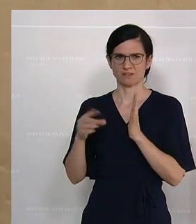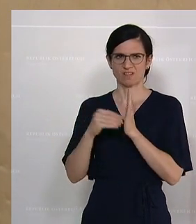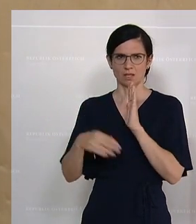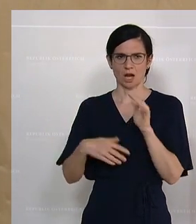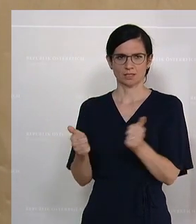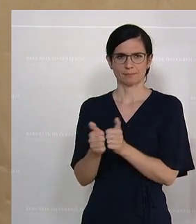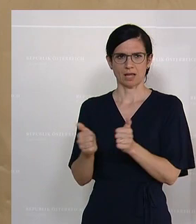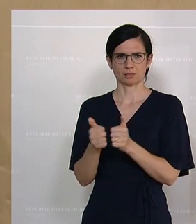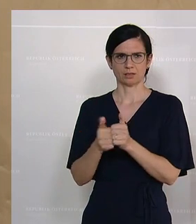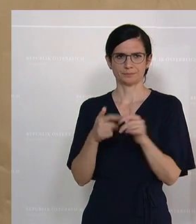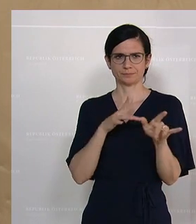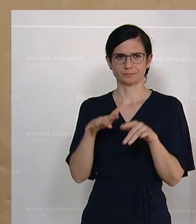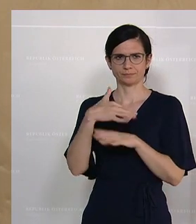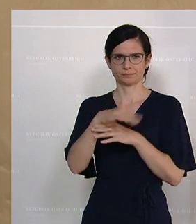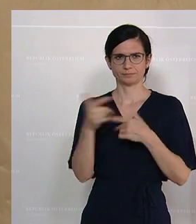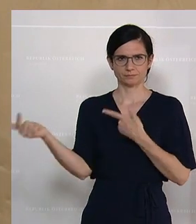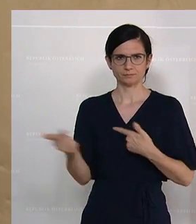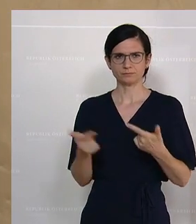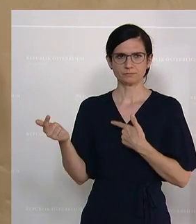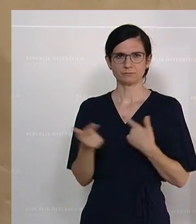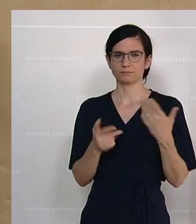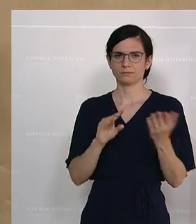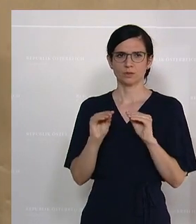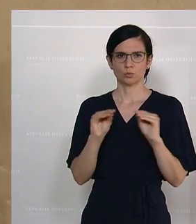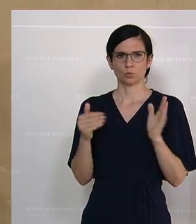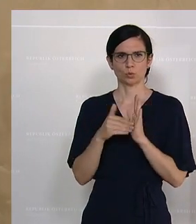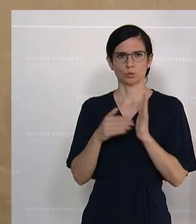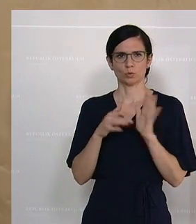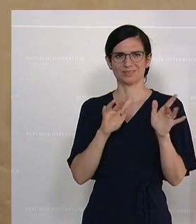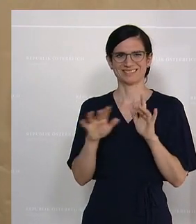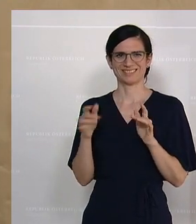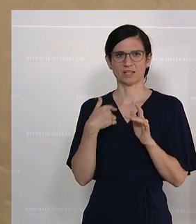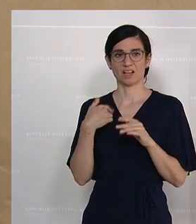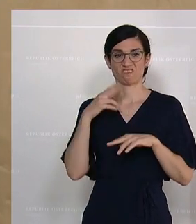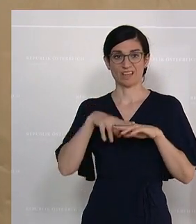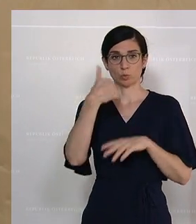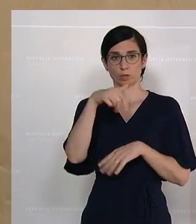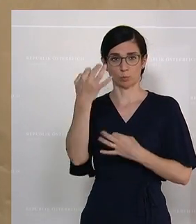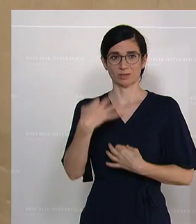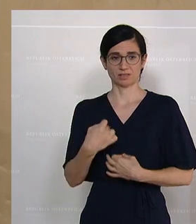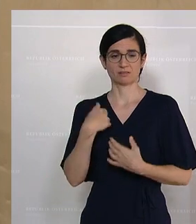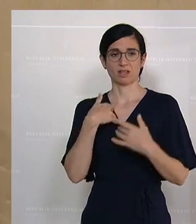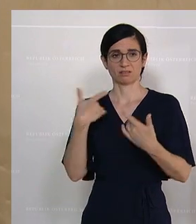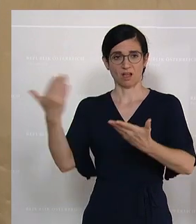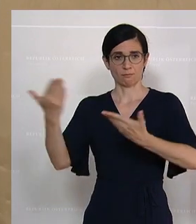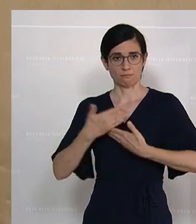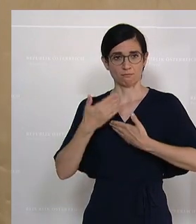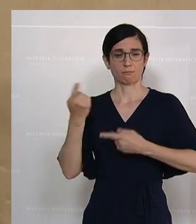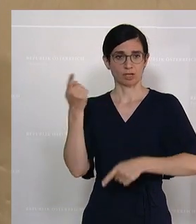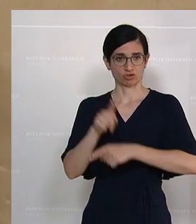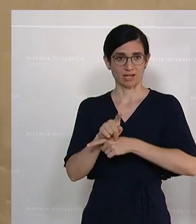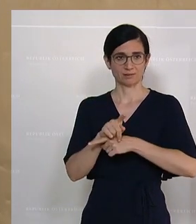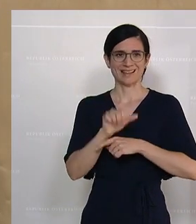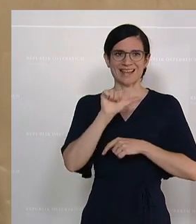die die gastro beliefern die kriegen nur mehr bei einer 100% bestellung nur mehr 71 prozent geliefert der